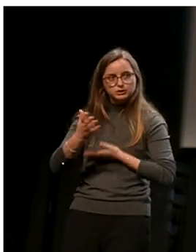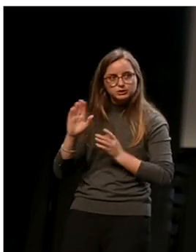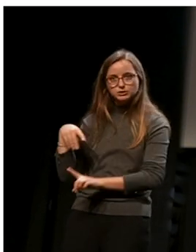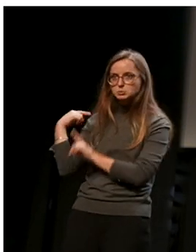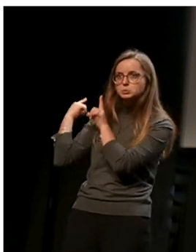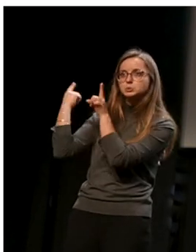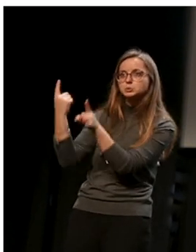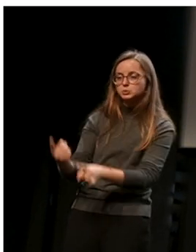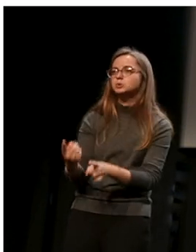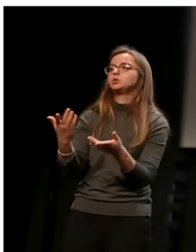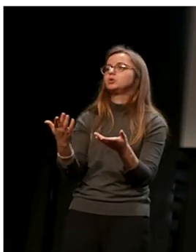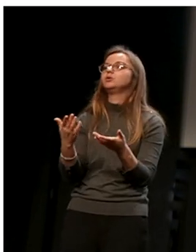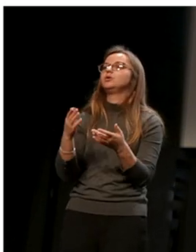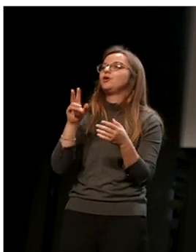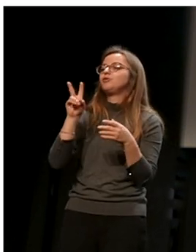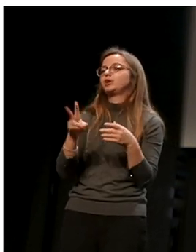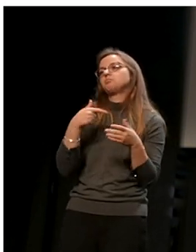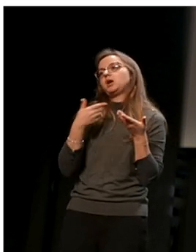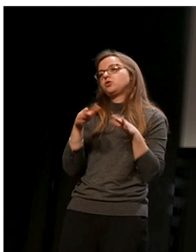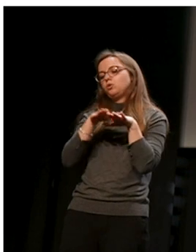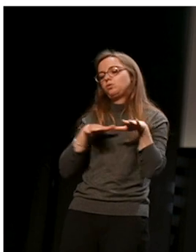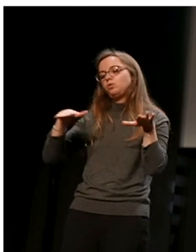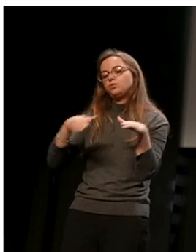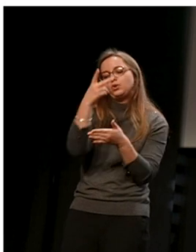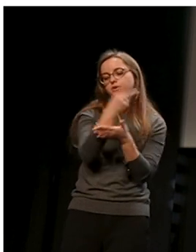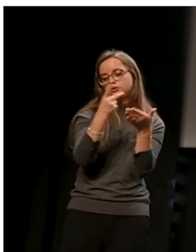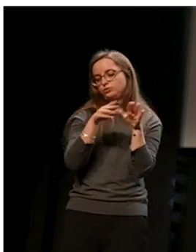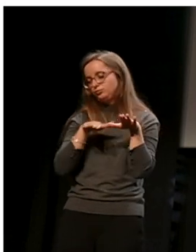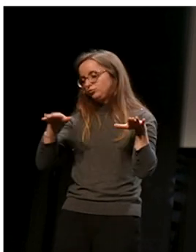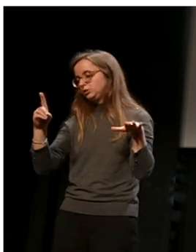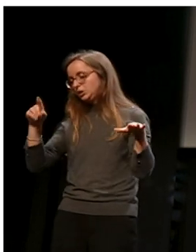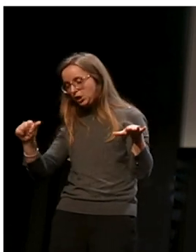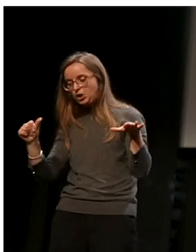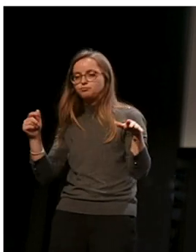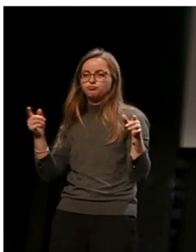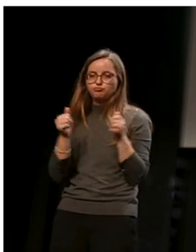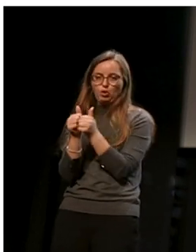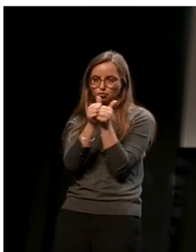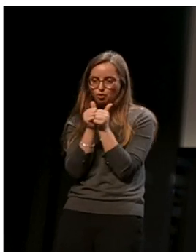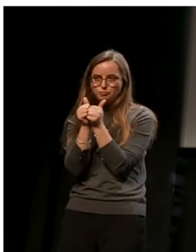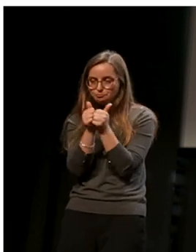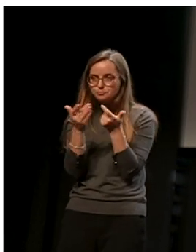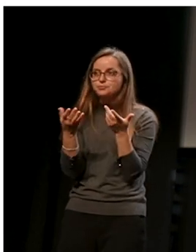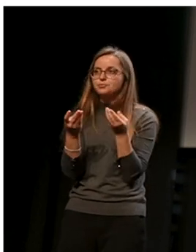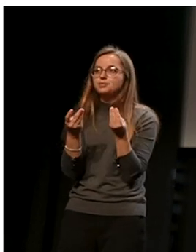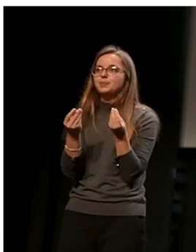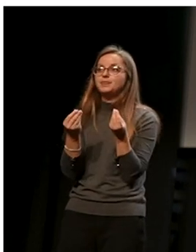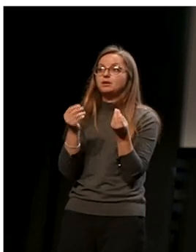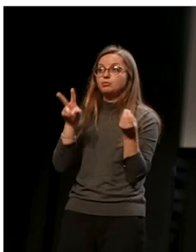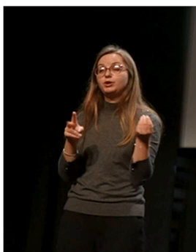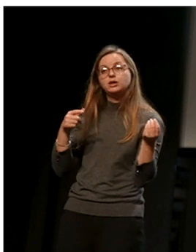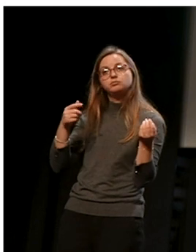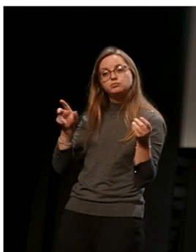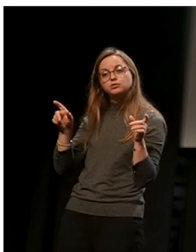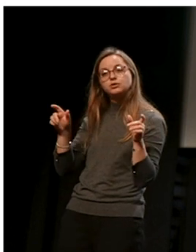par procuration parce que j'ai un DA et on travaille ensemble. Et à aucun moment, mon DA, donc